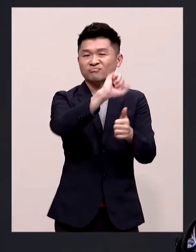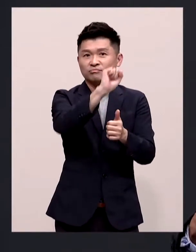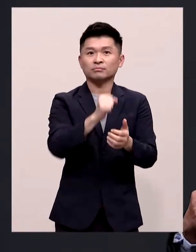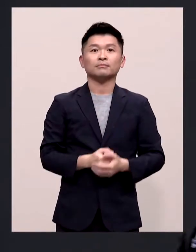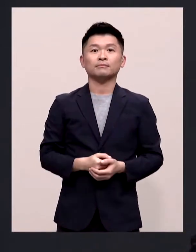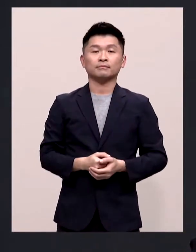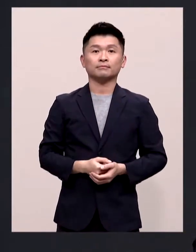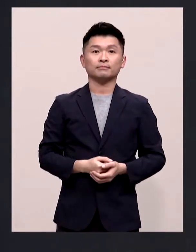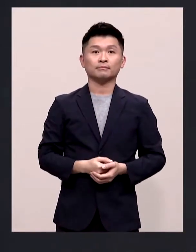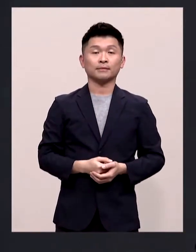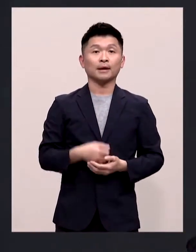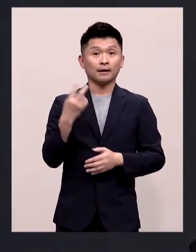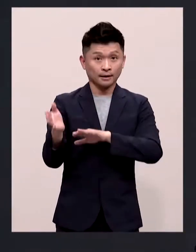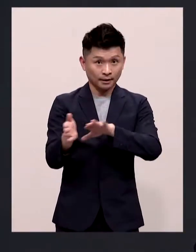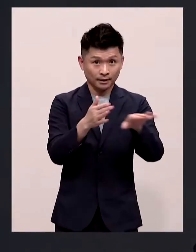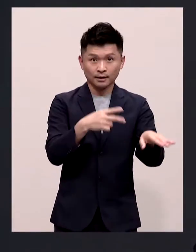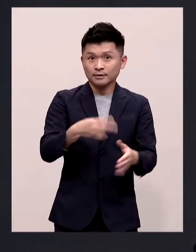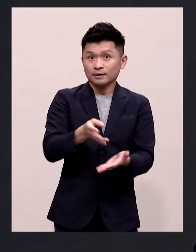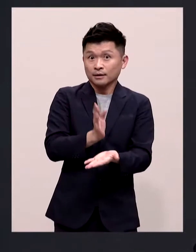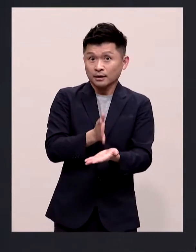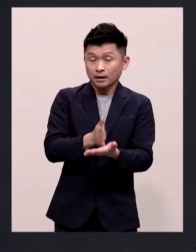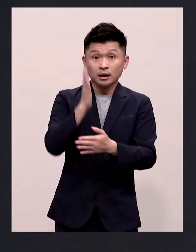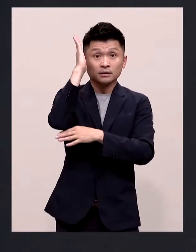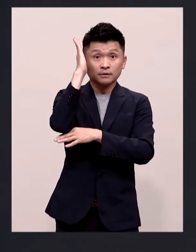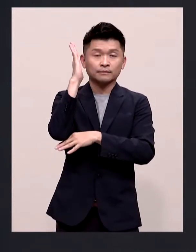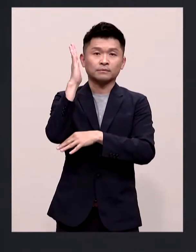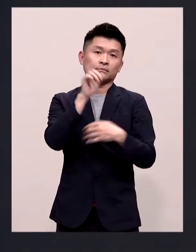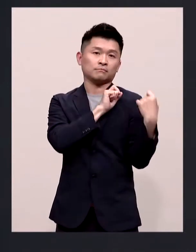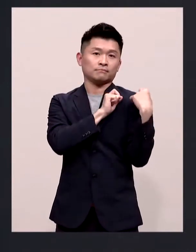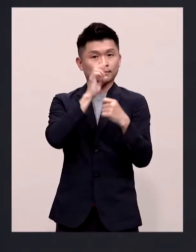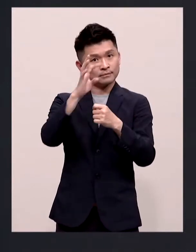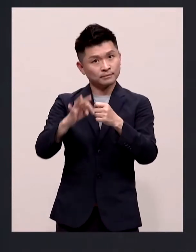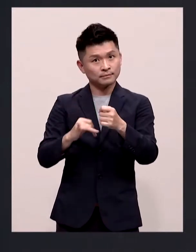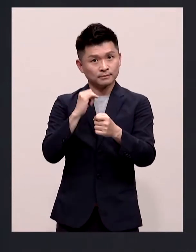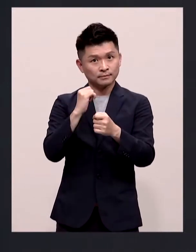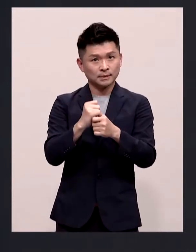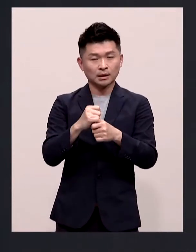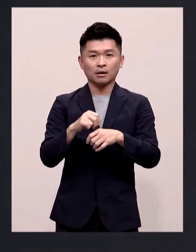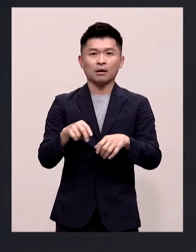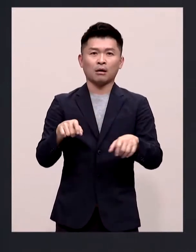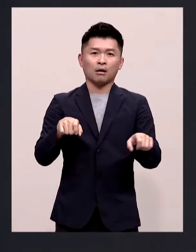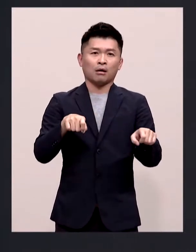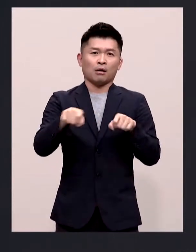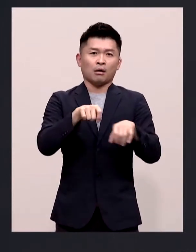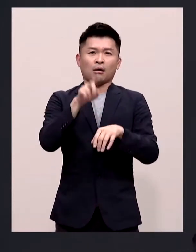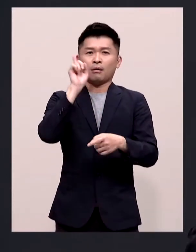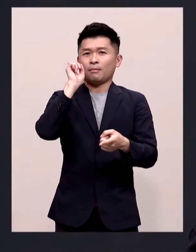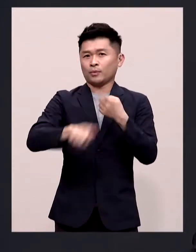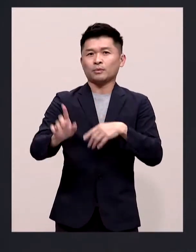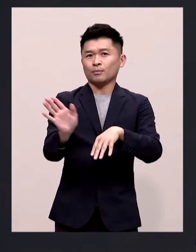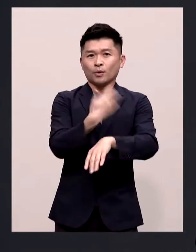不然就說到這裡 我要說幾項其實我們的政府這幾年來有很多很愚蠢的很驗討的政策